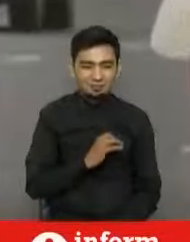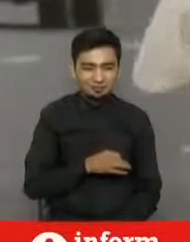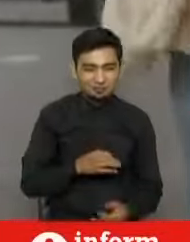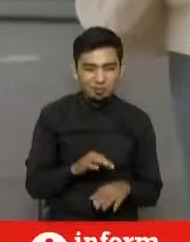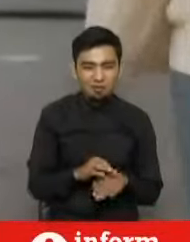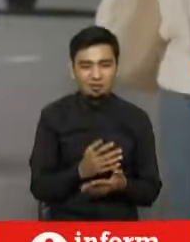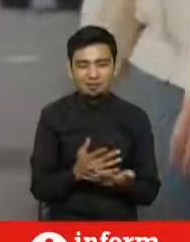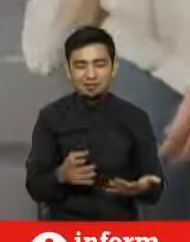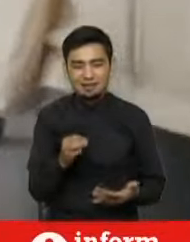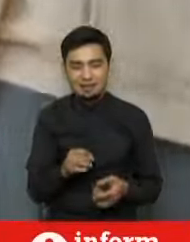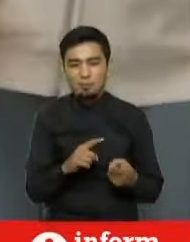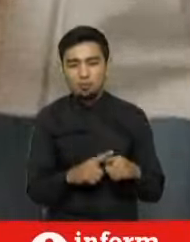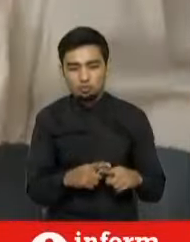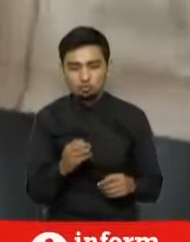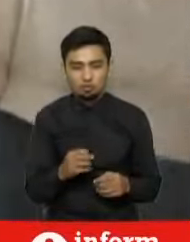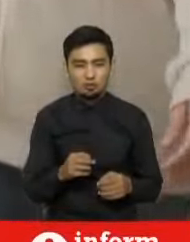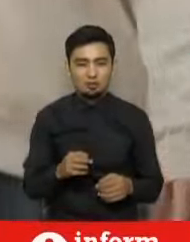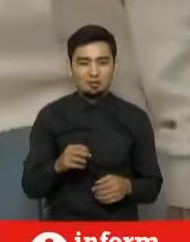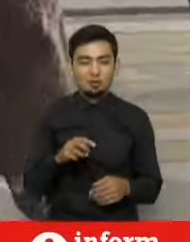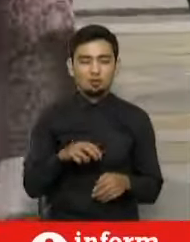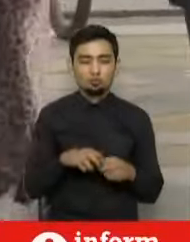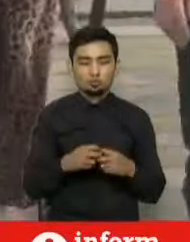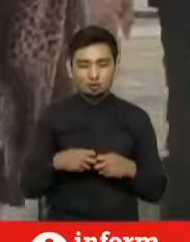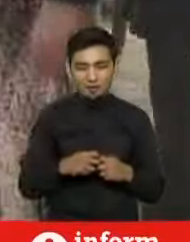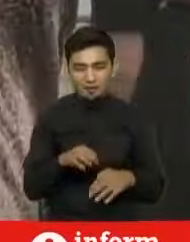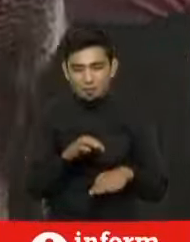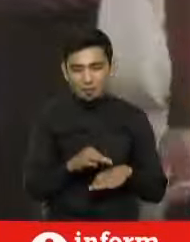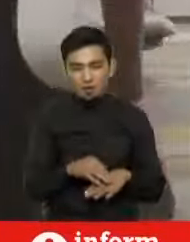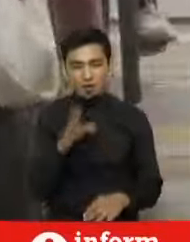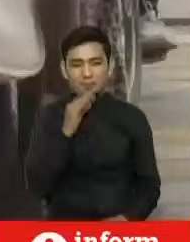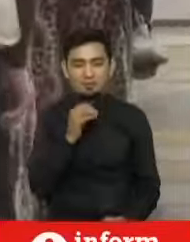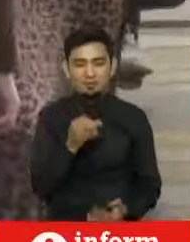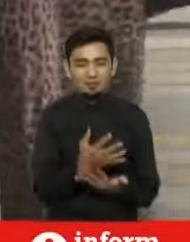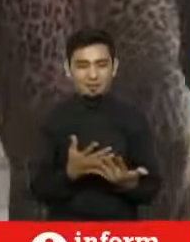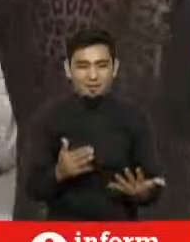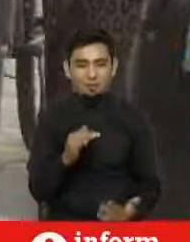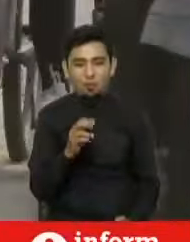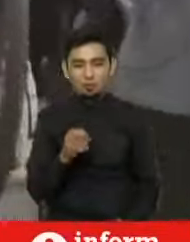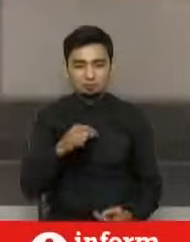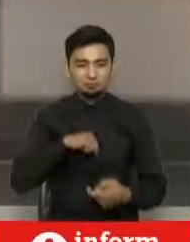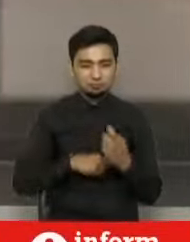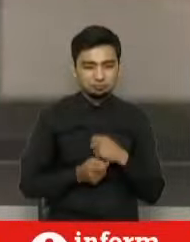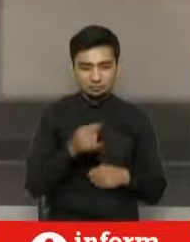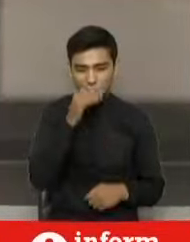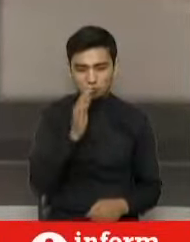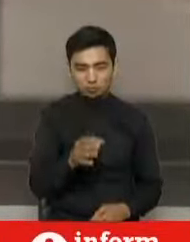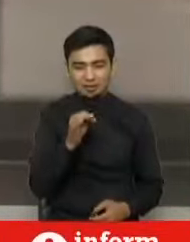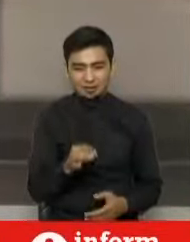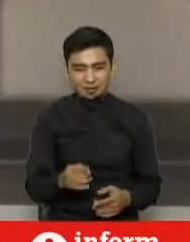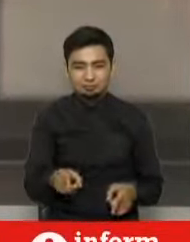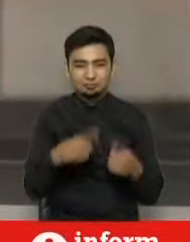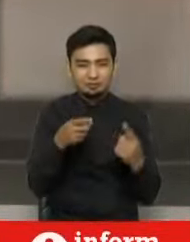заболеваний, дает дополнительную нагрузку на суставы, негативно влияет на репродуктивную функцию и даже может провоцировать